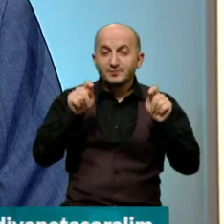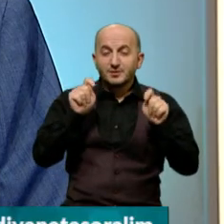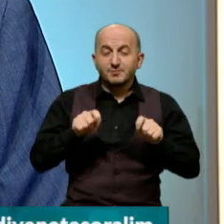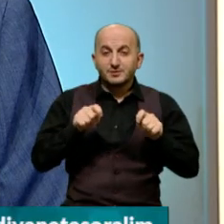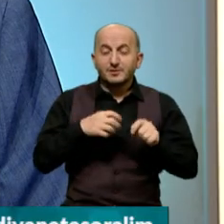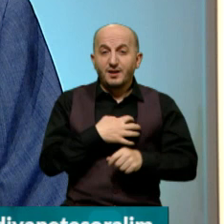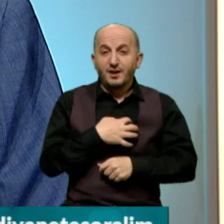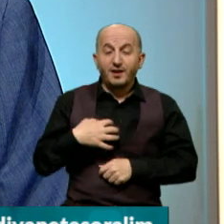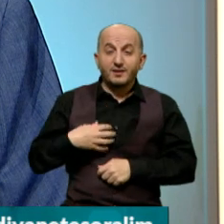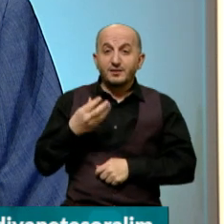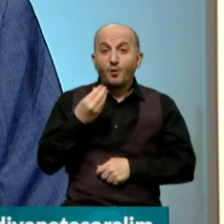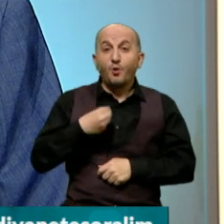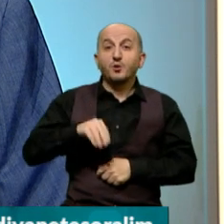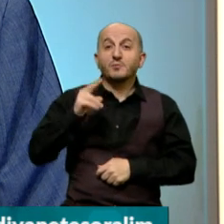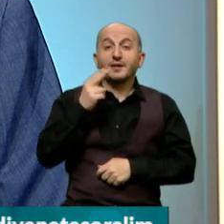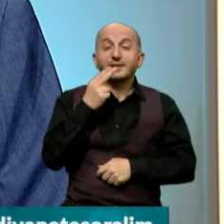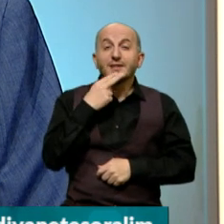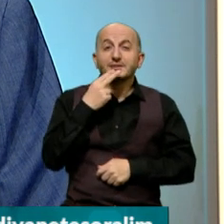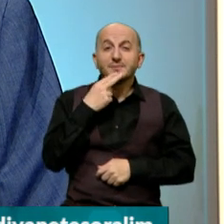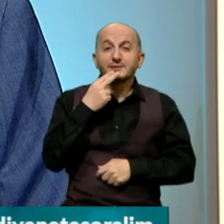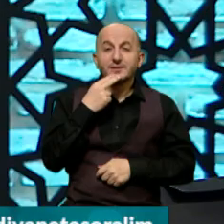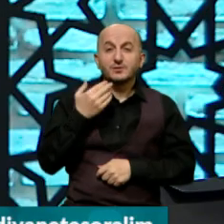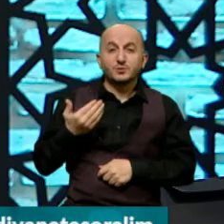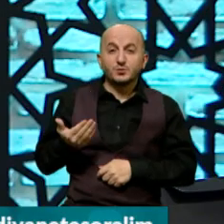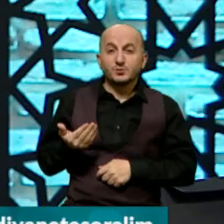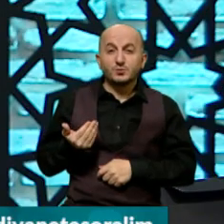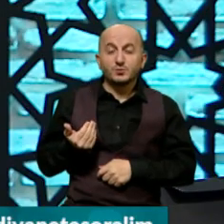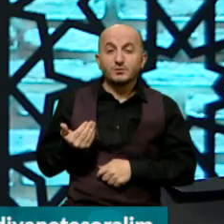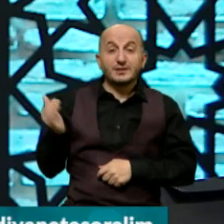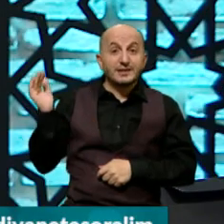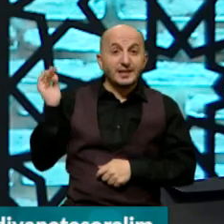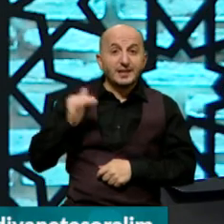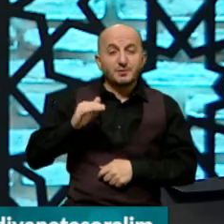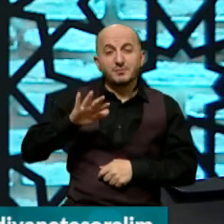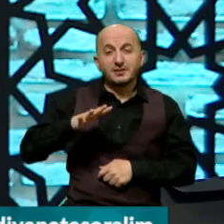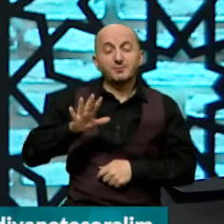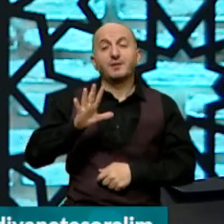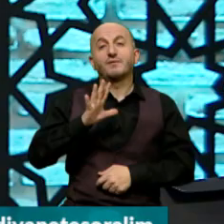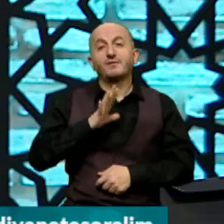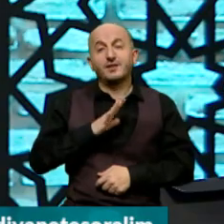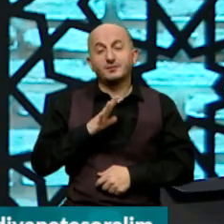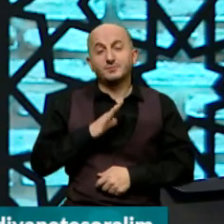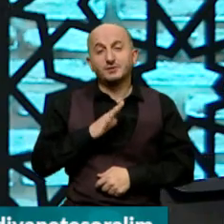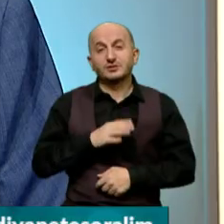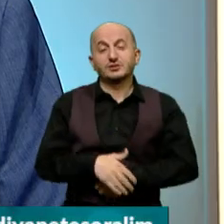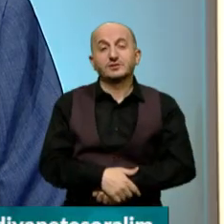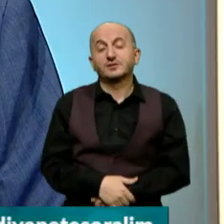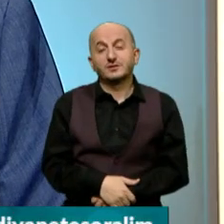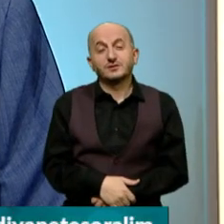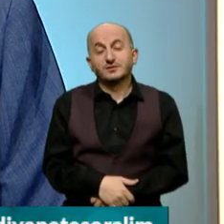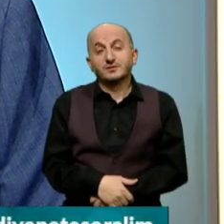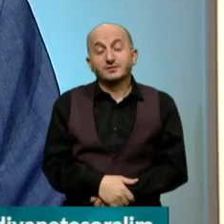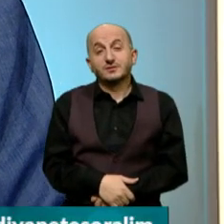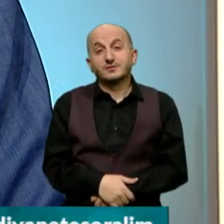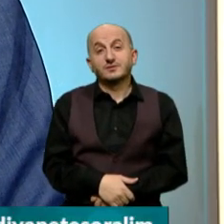Anne olmayan hanımların da sütünün gelebilme ihtimali varmış. Ben kısmı biliyorum da